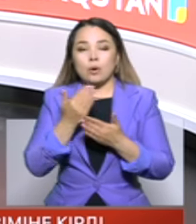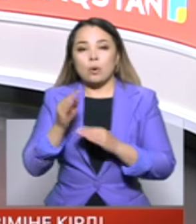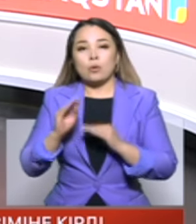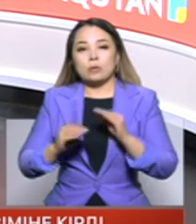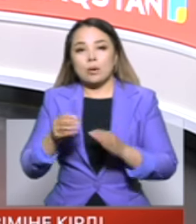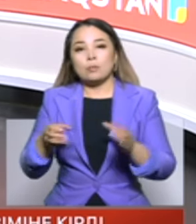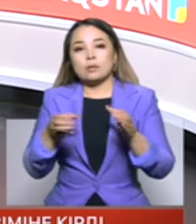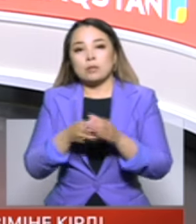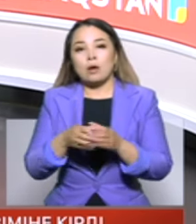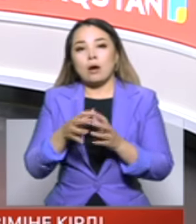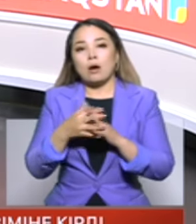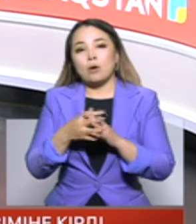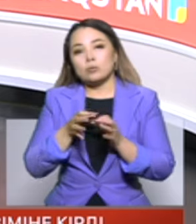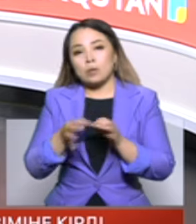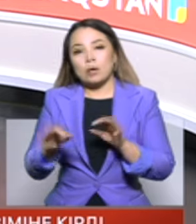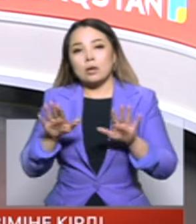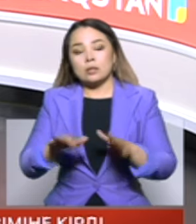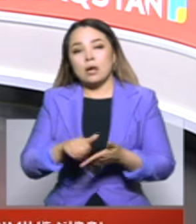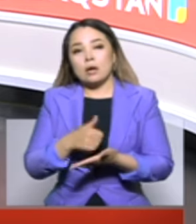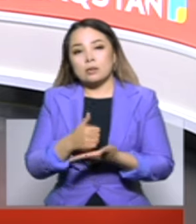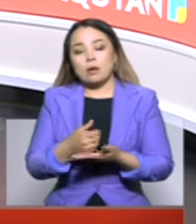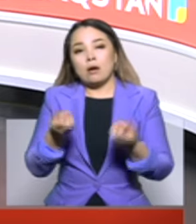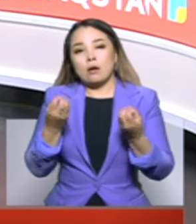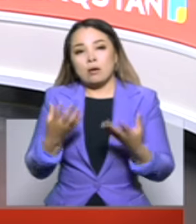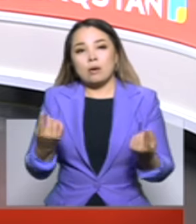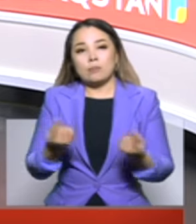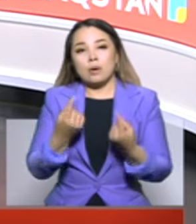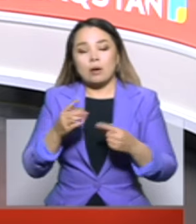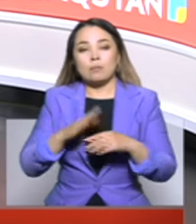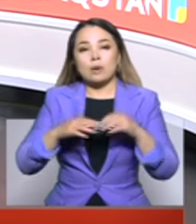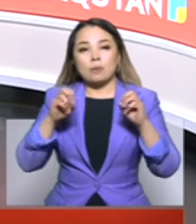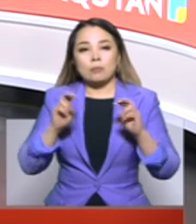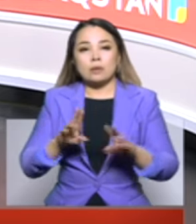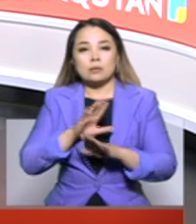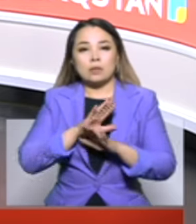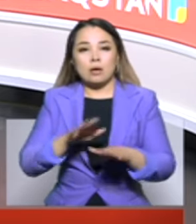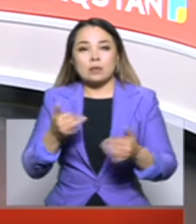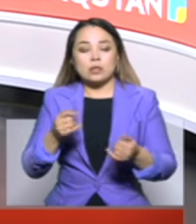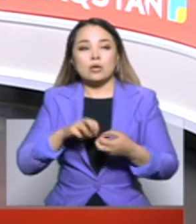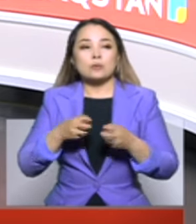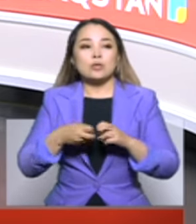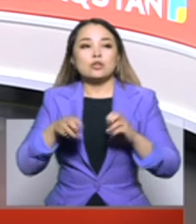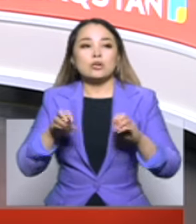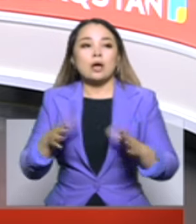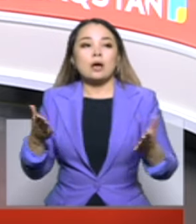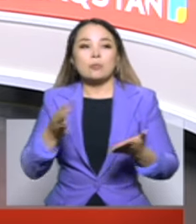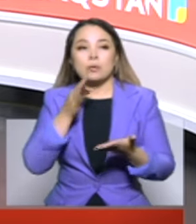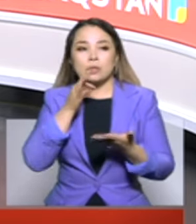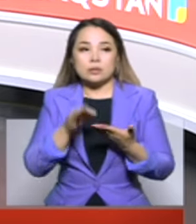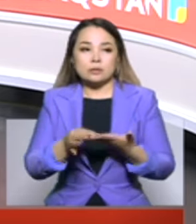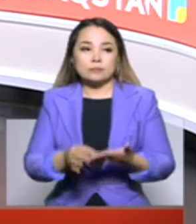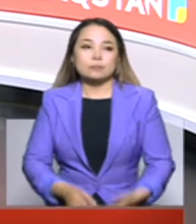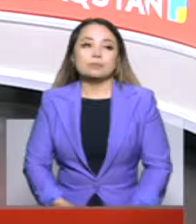құрамында ауылдық округ әкімі түгілі қарапайым маман болмаған. Тараптар мәселені қалай шешті? Тілшіміз айтсын.